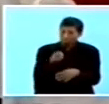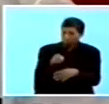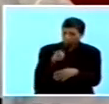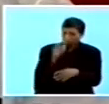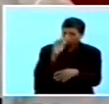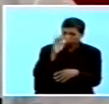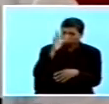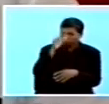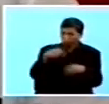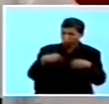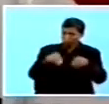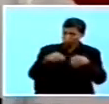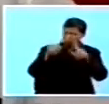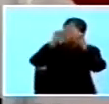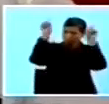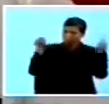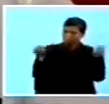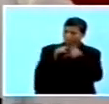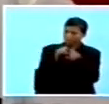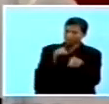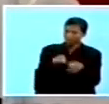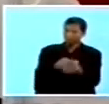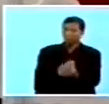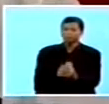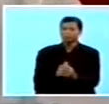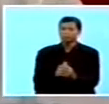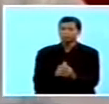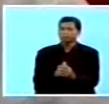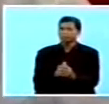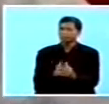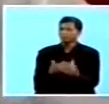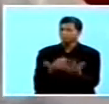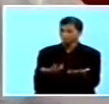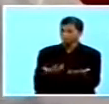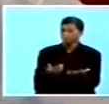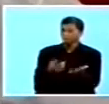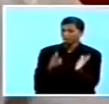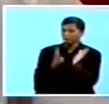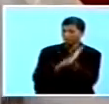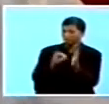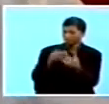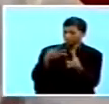reklame konvensional, apakah pelaku usaha LED, mari mereka